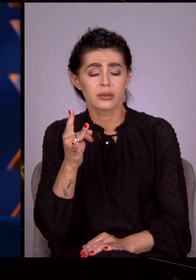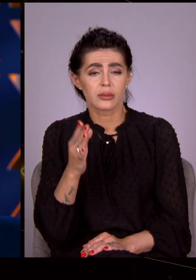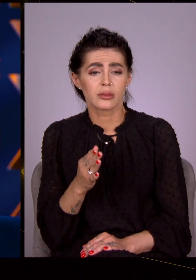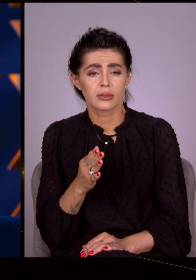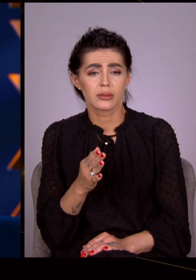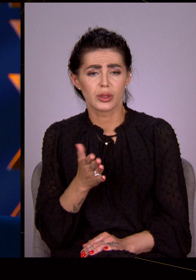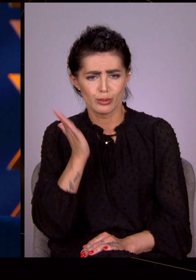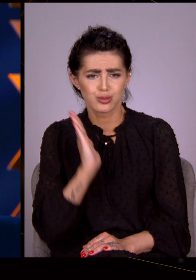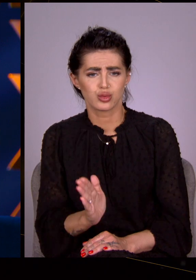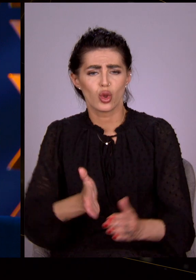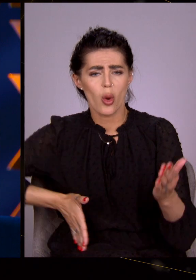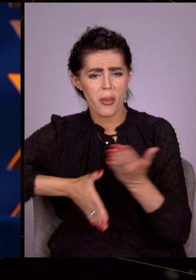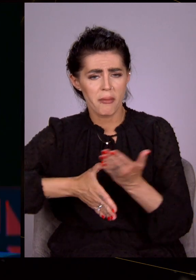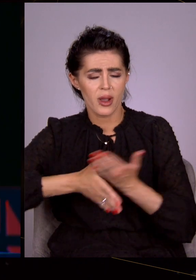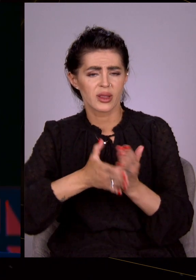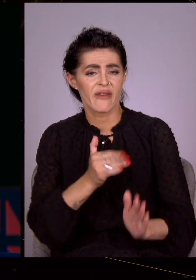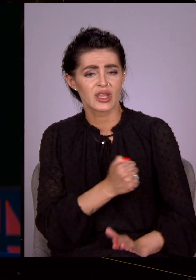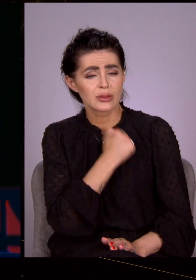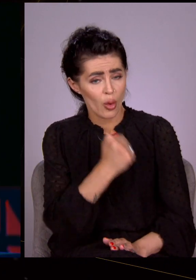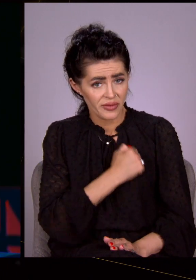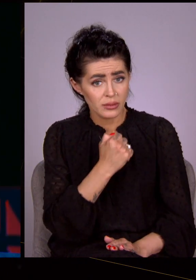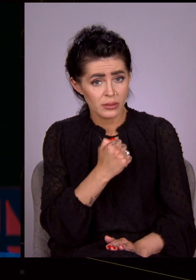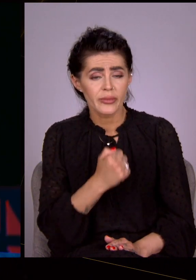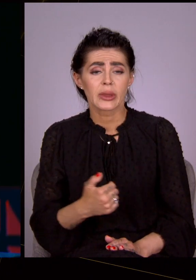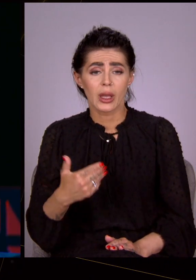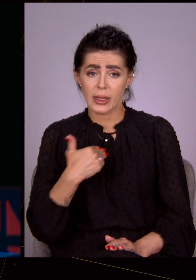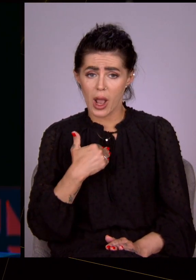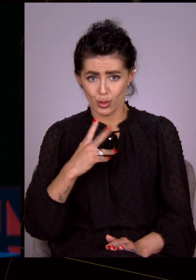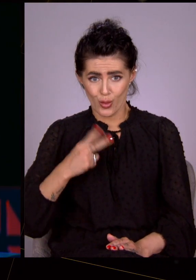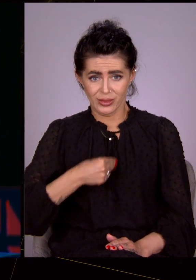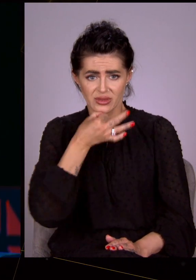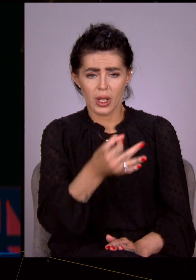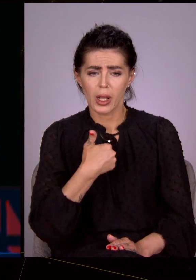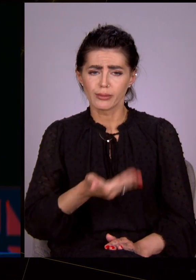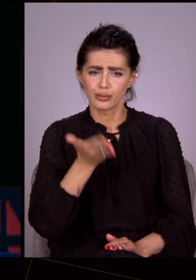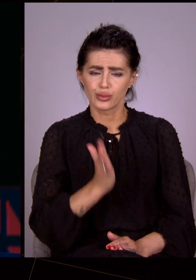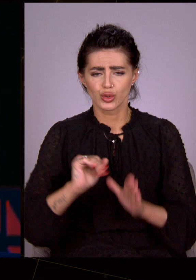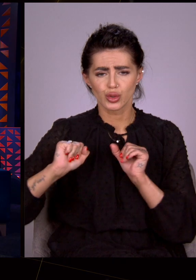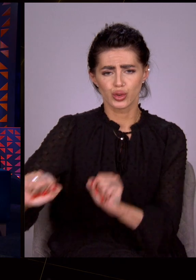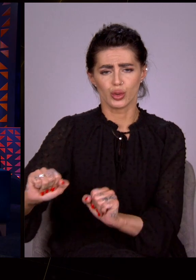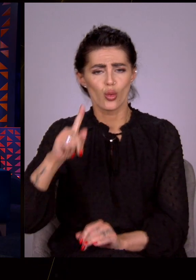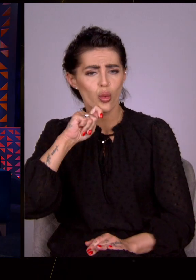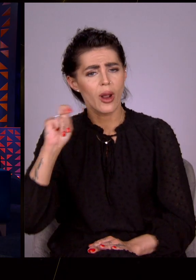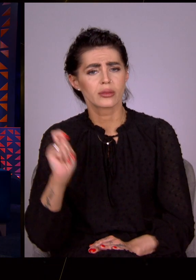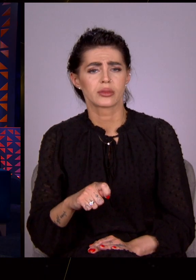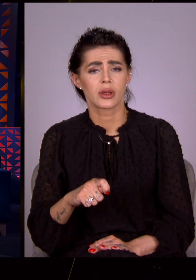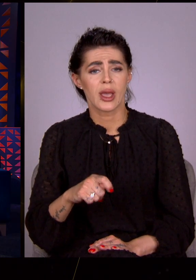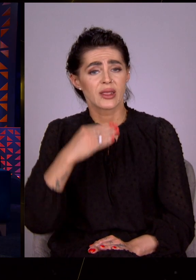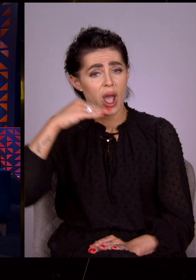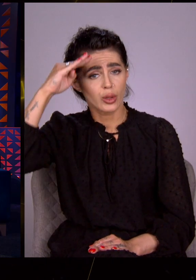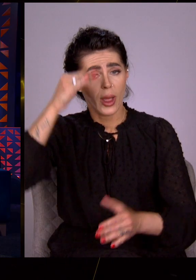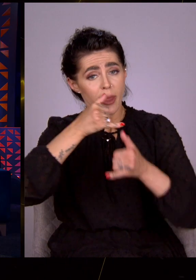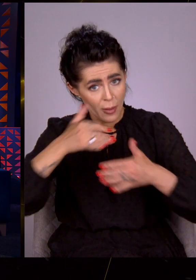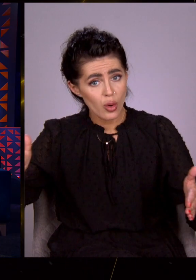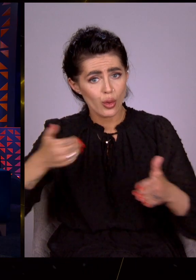будемо допомагати військовим. Вона сказала, я буду захищати Україну. Ну, тато не може, зараз він